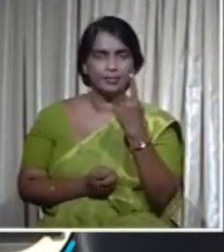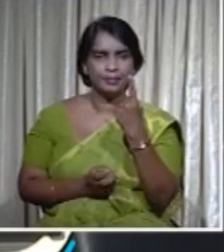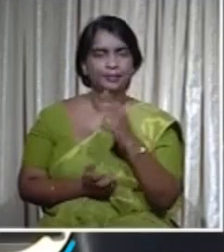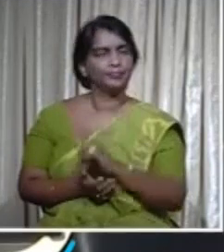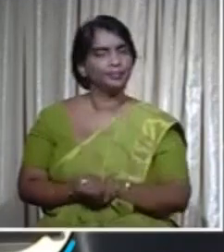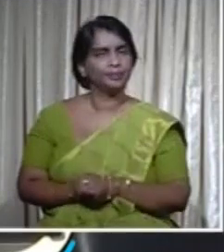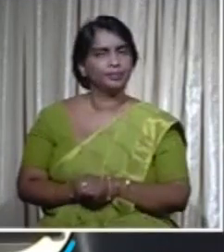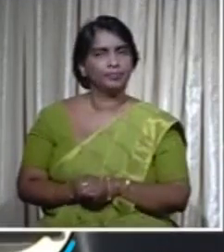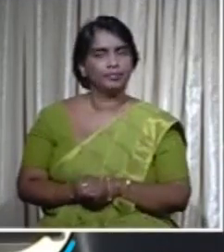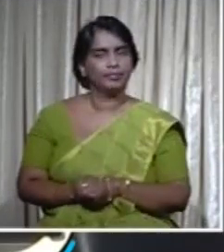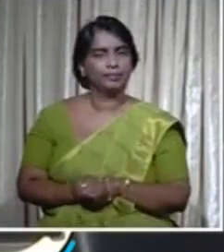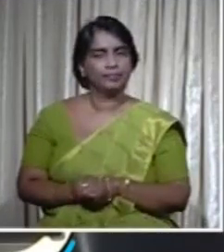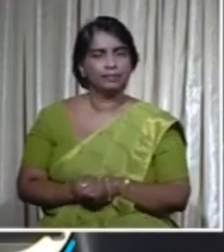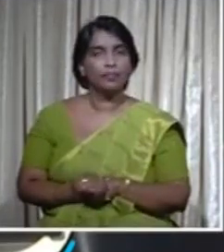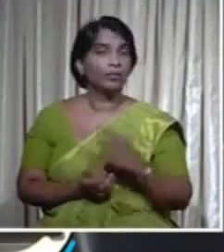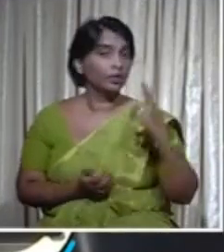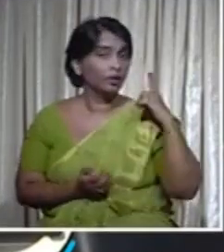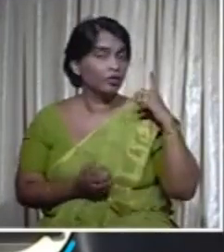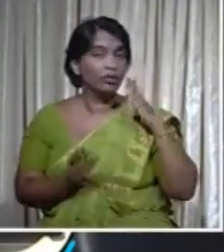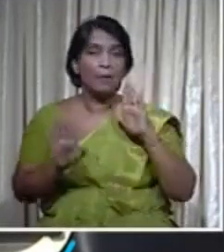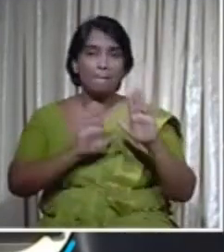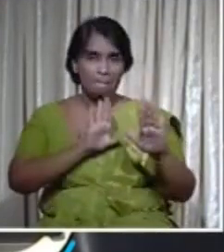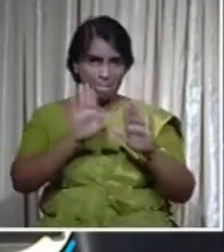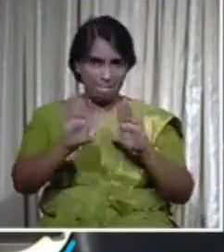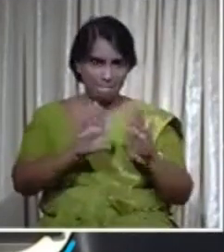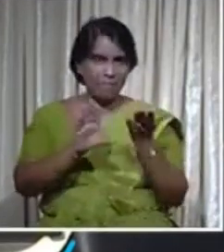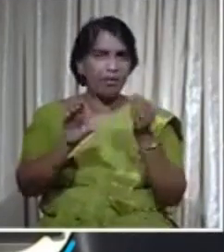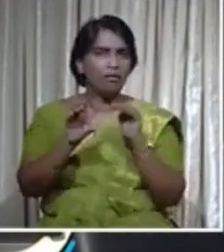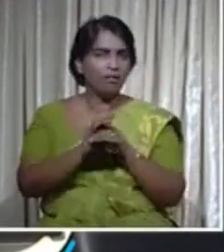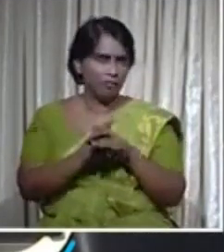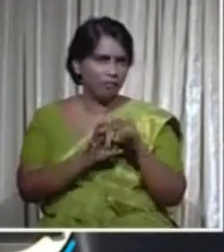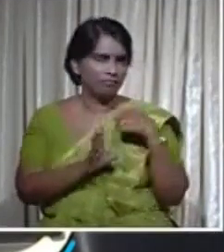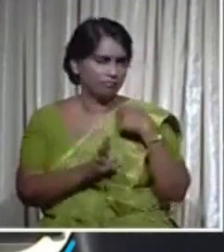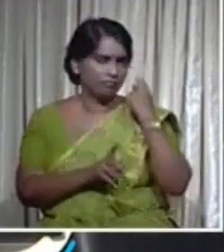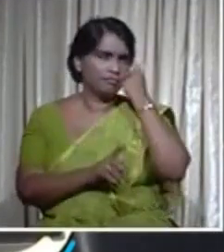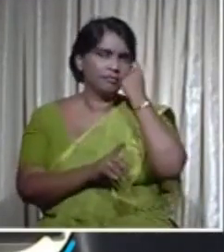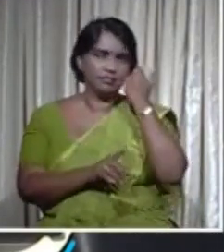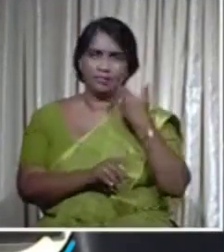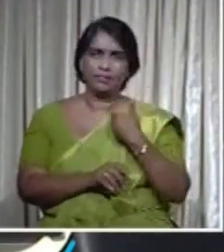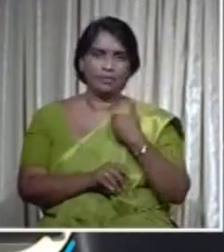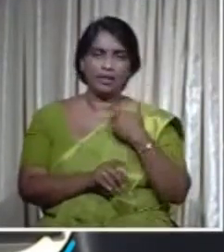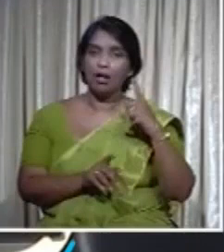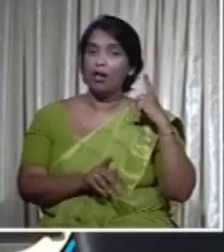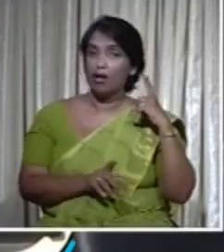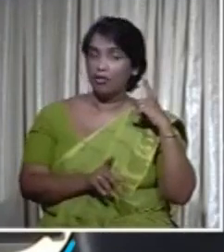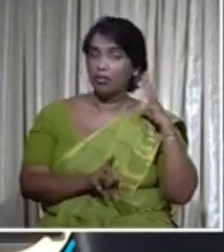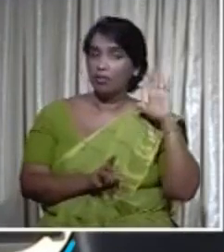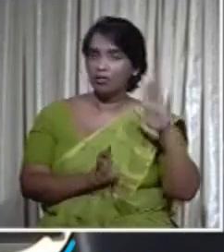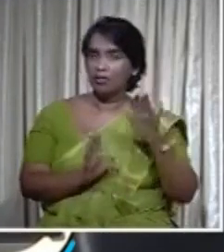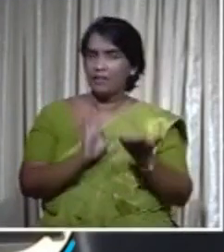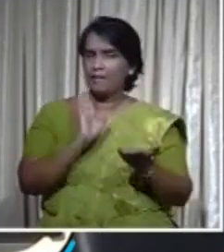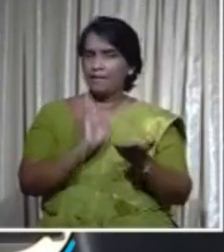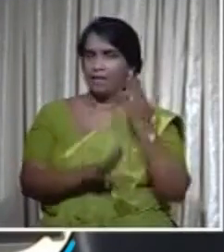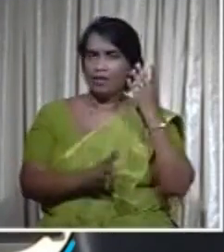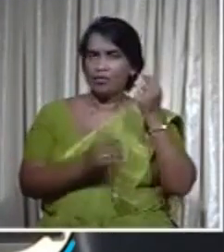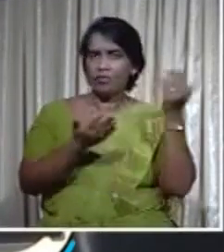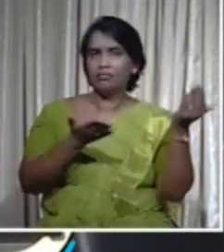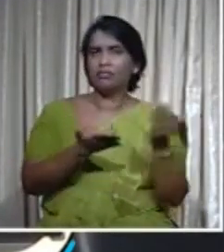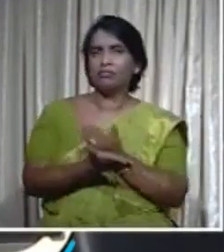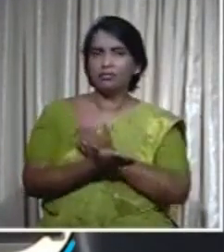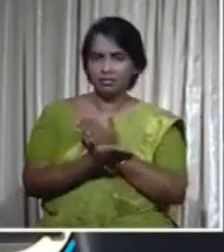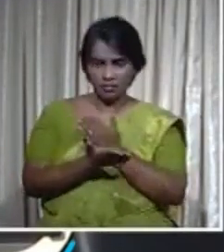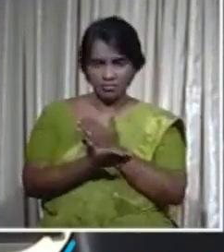இராணுவ ஆட்சி வருமா? இந்த இராணுவத்திற்கான கூடுதலான நிதி போராட்டங்கள் இன்றைக்கு